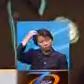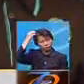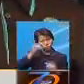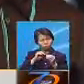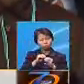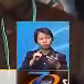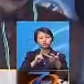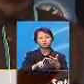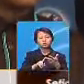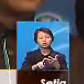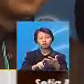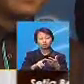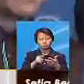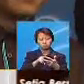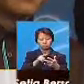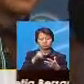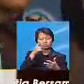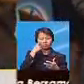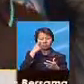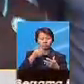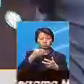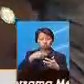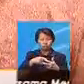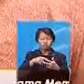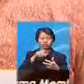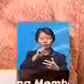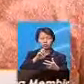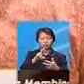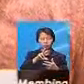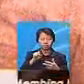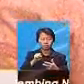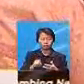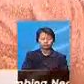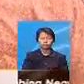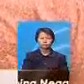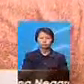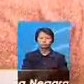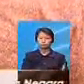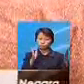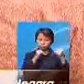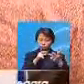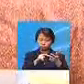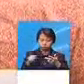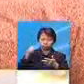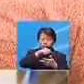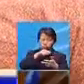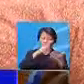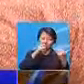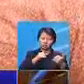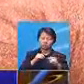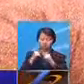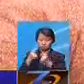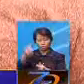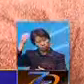tangga ketiga, ketinggalan hanya satu mata di belakang Ceres. Berhadapan pasukan pendahulu kumpulan Ceres La Salle,